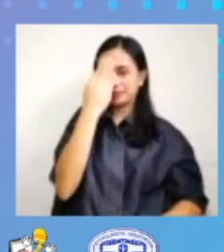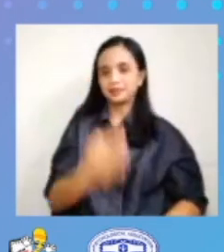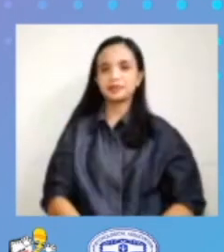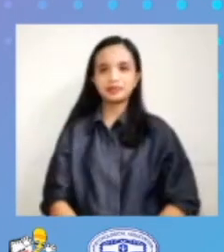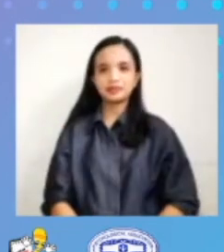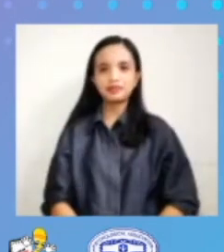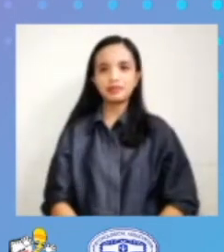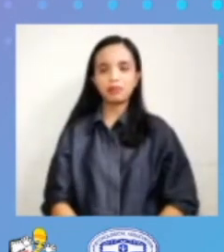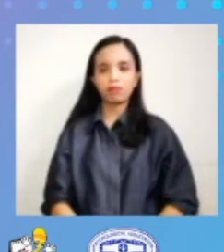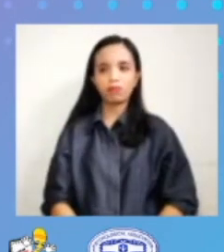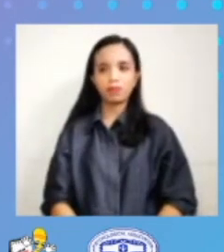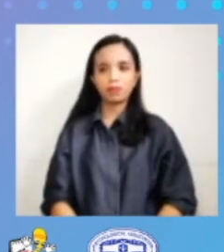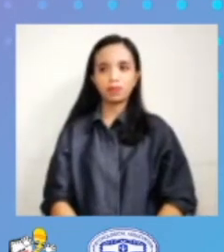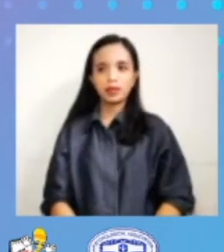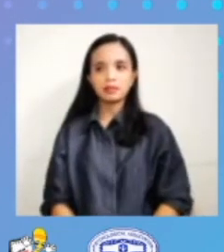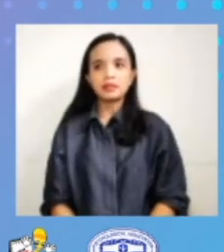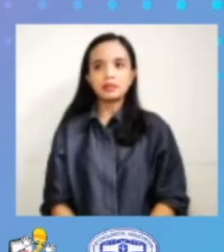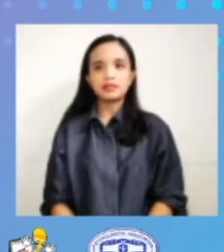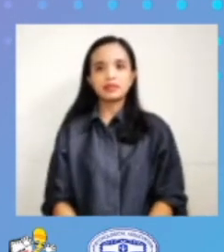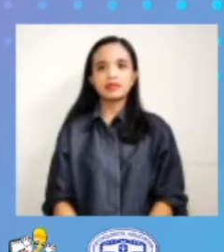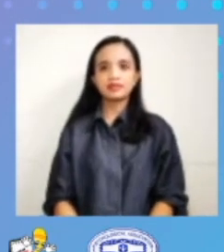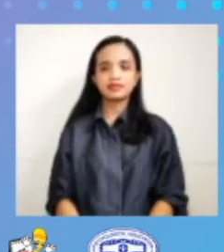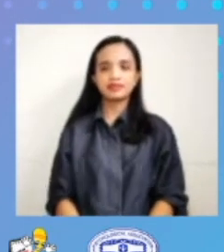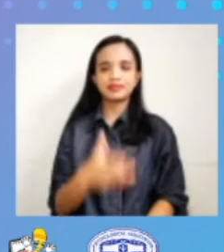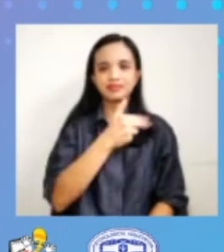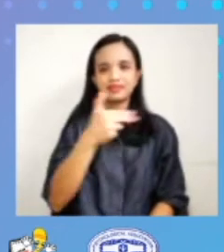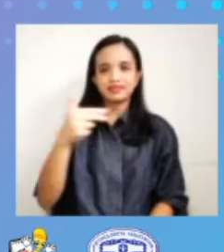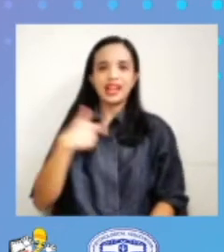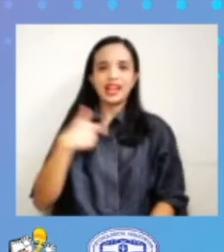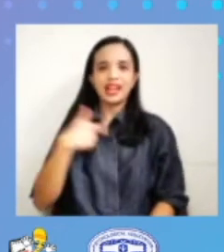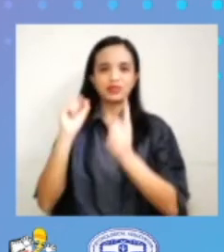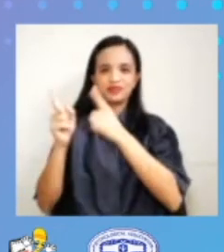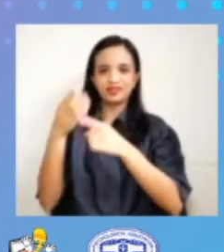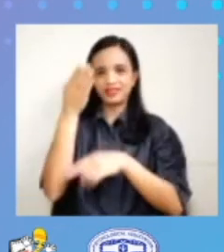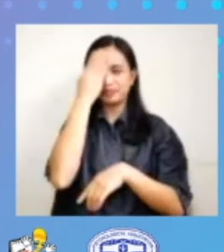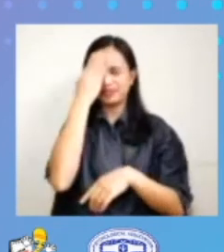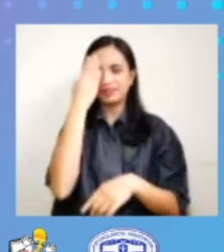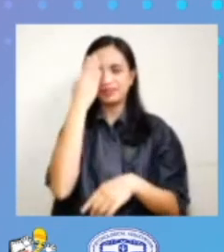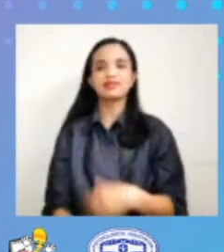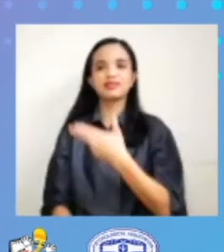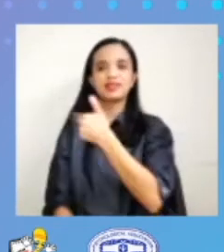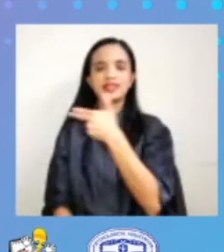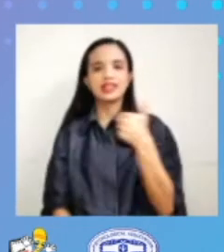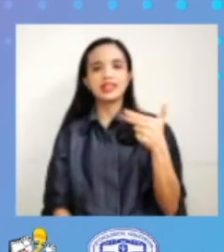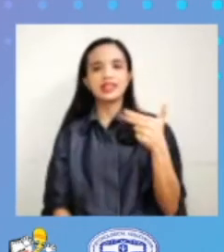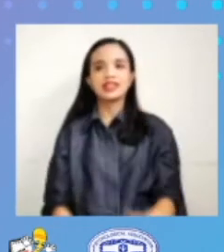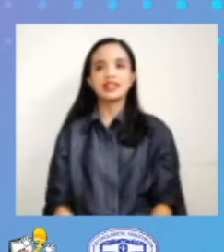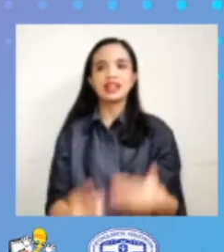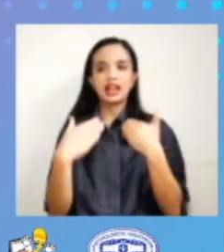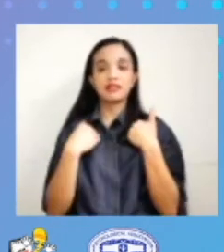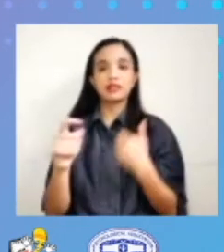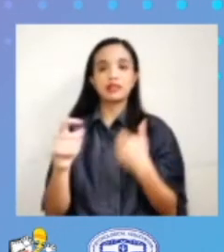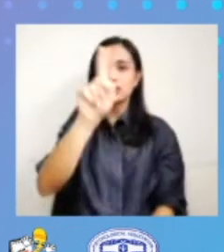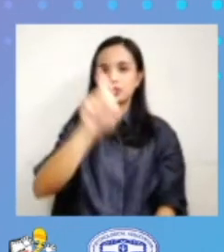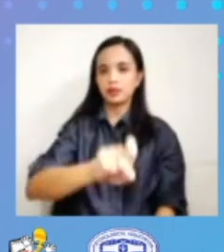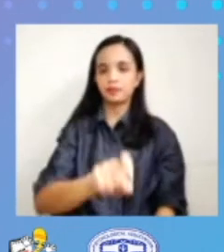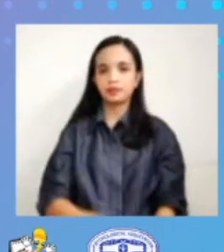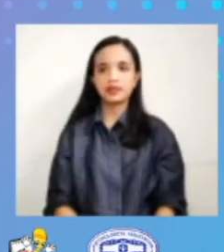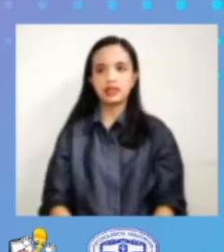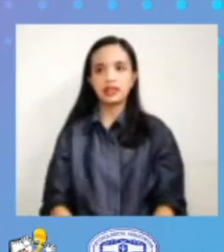sir, for ang teleserye ng DepEd. Sa Wellness Check series, pero hindi po ito drama. Pak na pak lang po